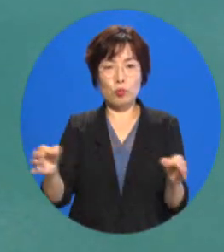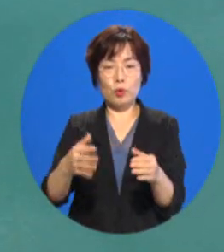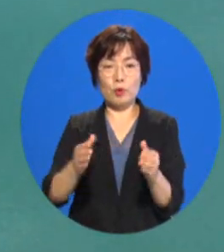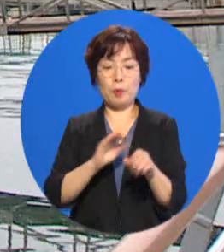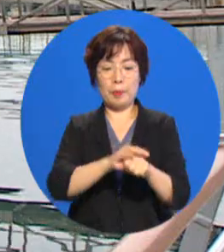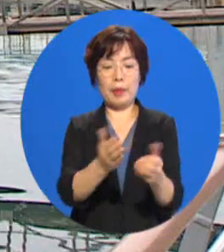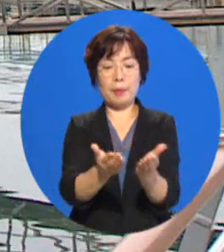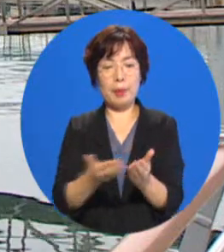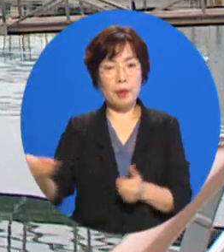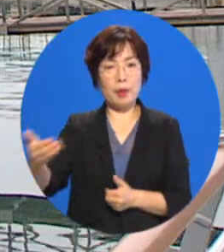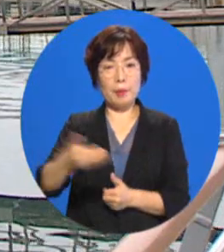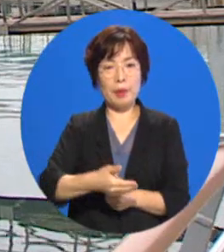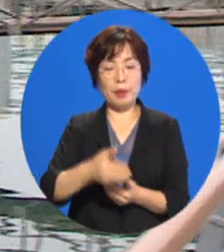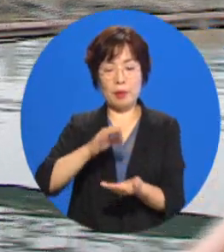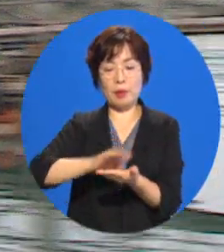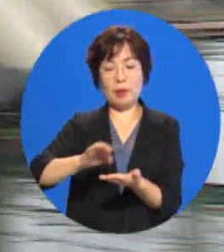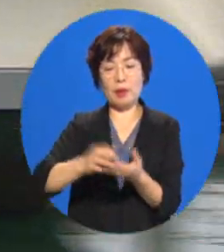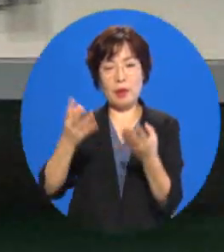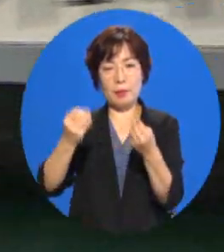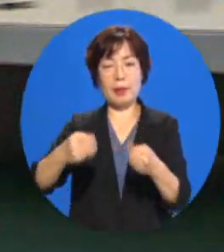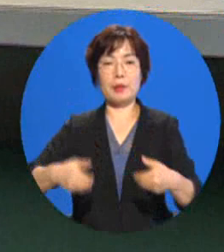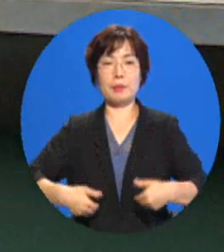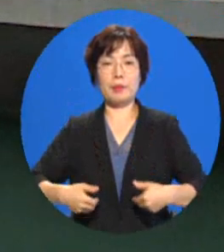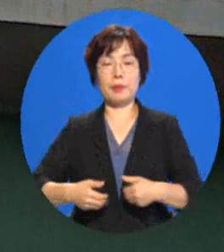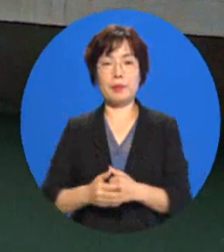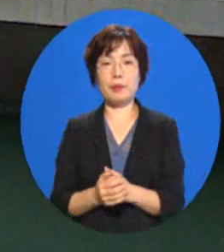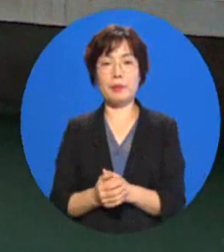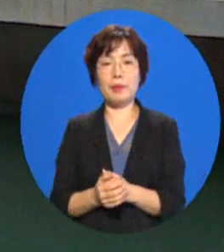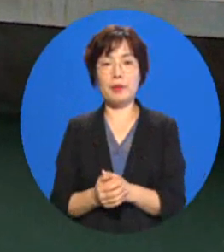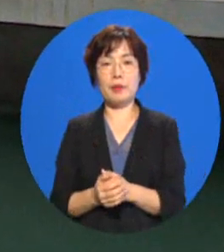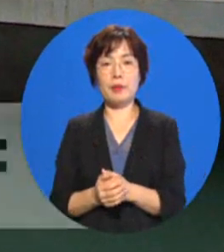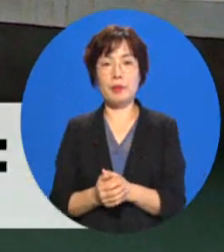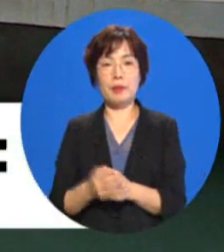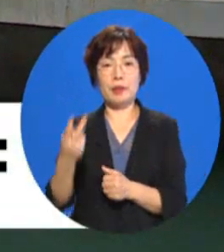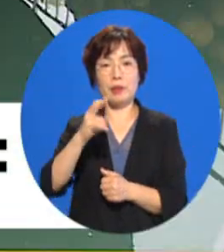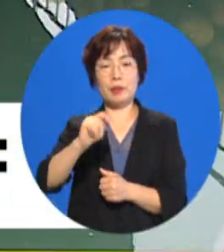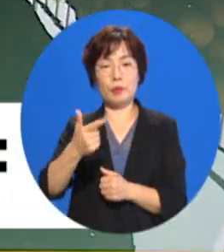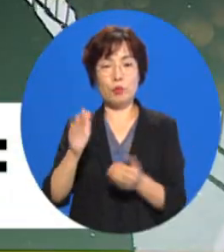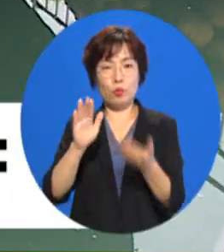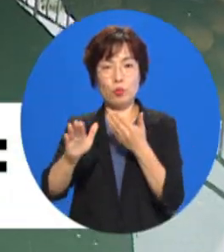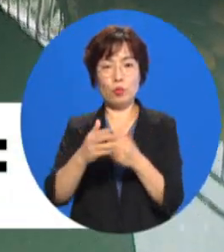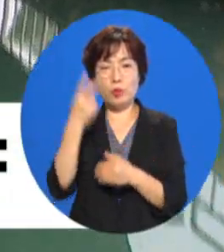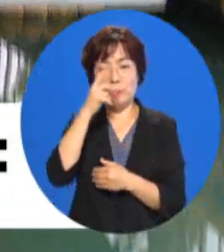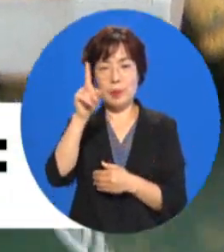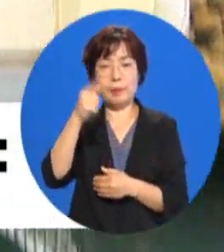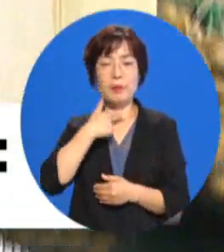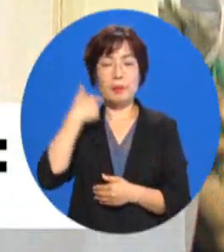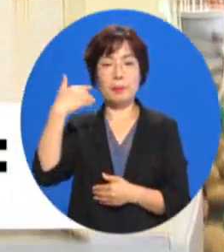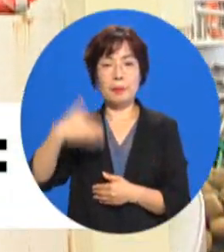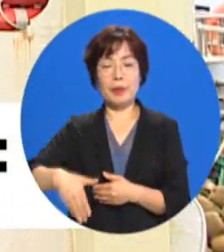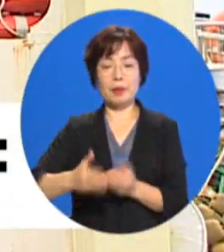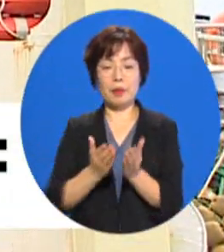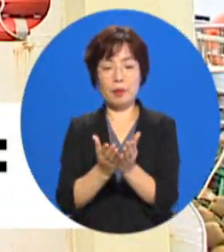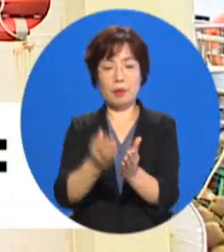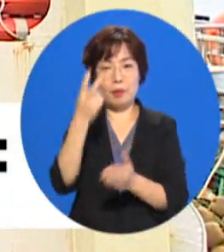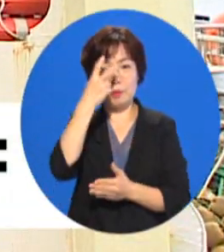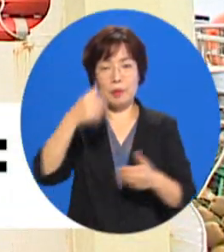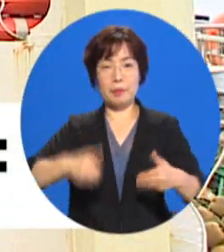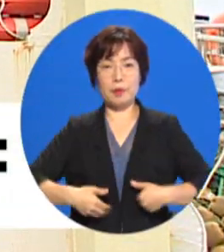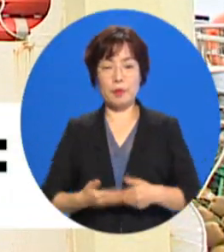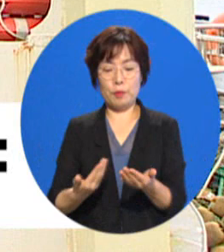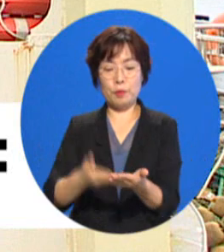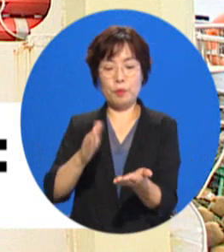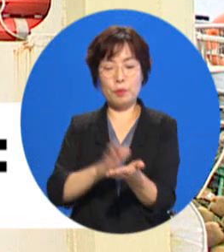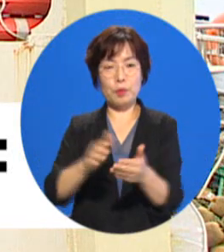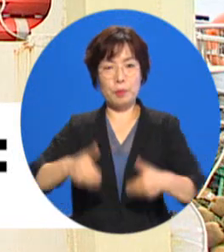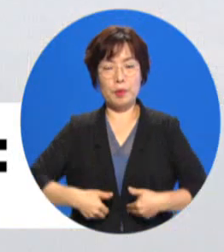거북배를 얻었지만 돈 나갈 일은 앞으로 수두룩합니다. 2016년 이후 하지 않았던 선박 검사와 시설 보완에